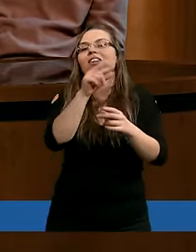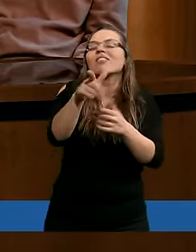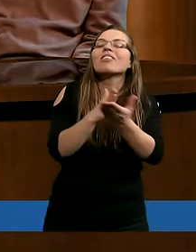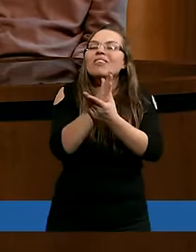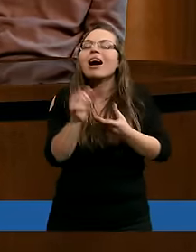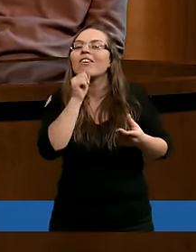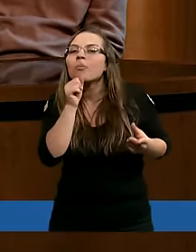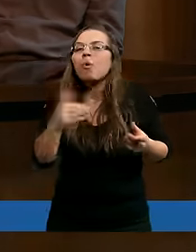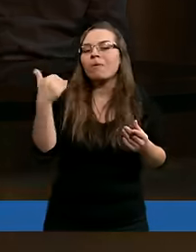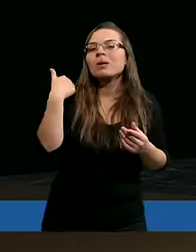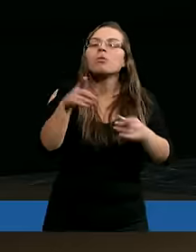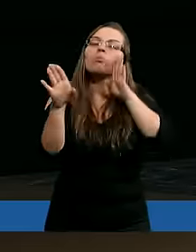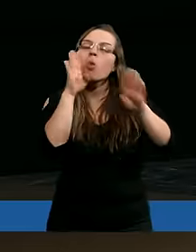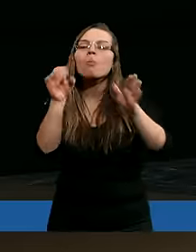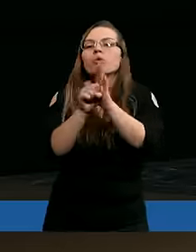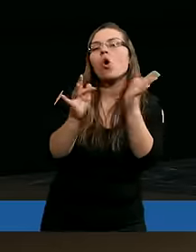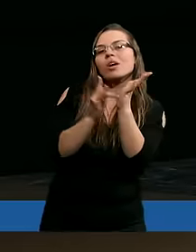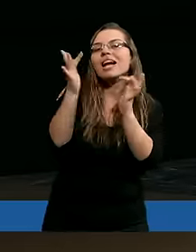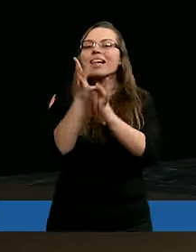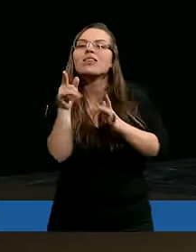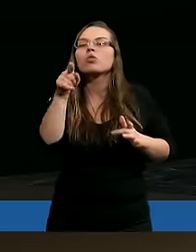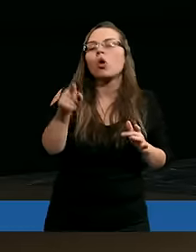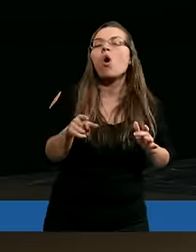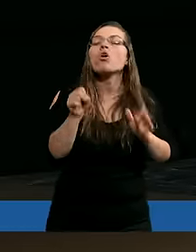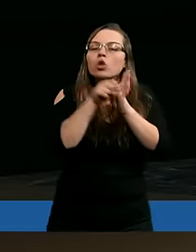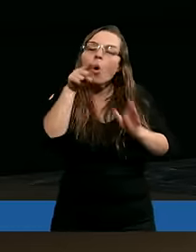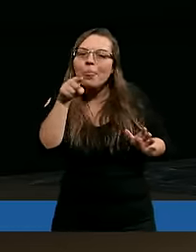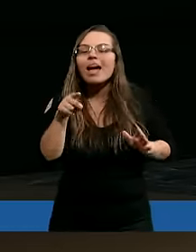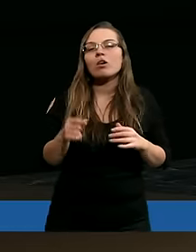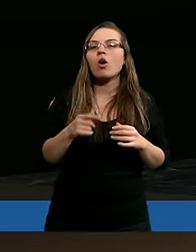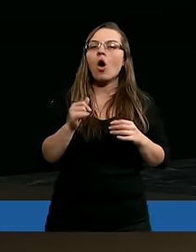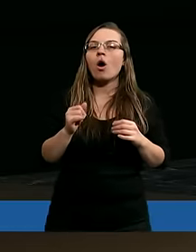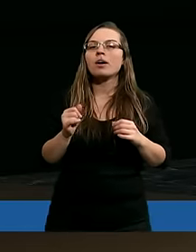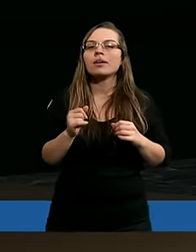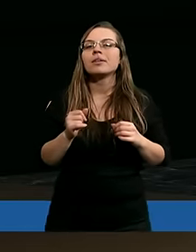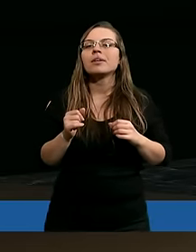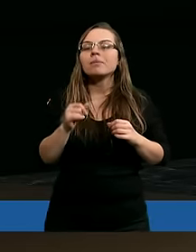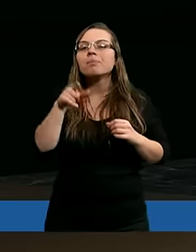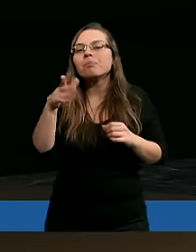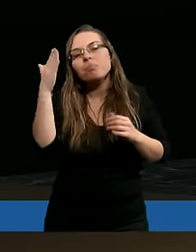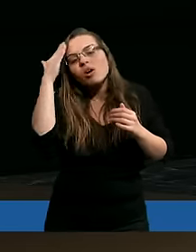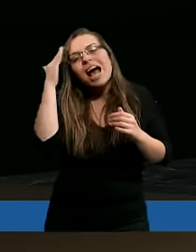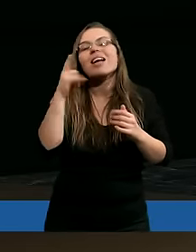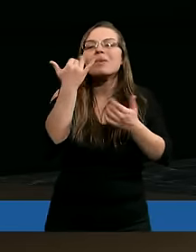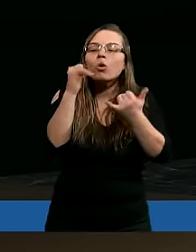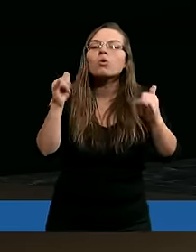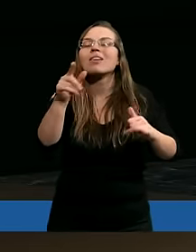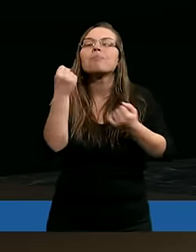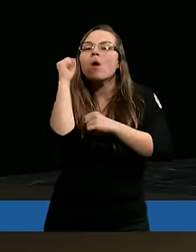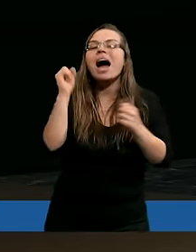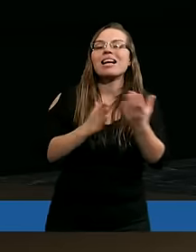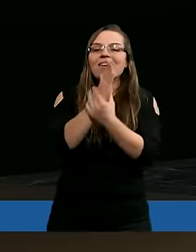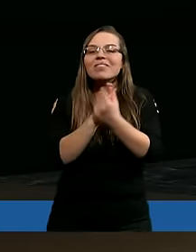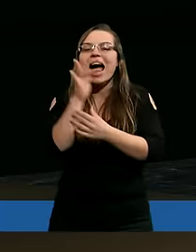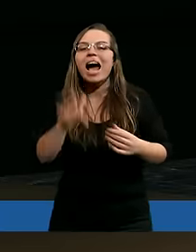bohater wiary będzie się upodabniał do Jezusa, tak? To jest to, do czego mamy dążyć, dlatego takie porównanie moglibyśmy zrobić z dowolnym bohaterem